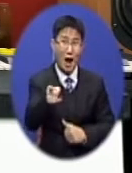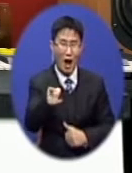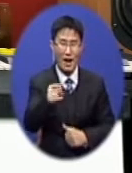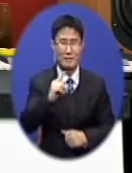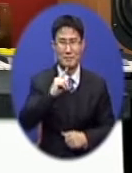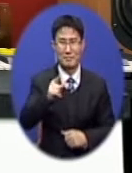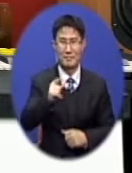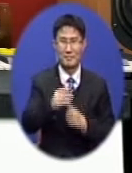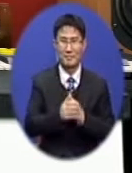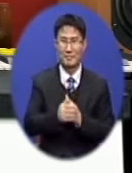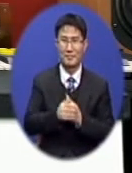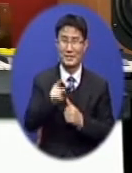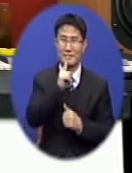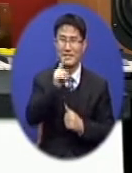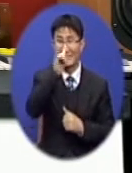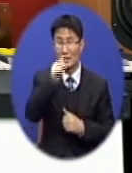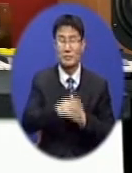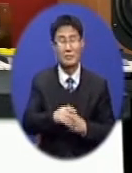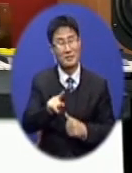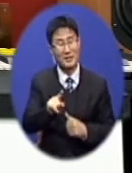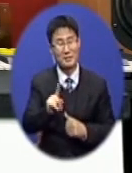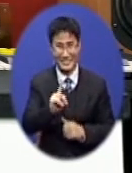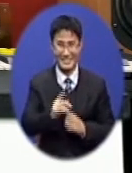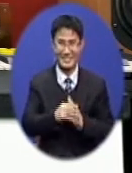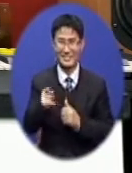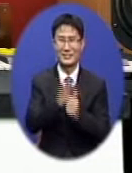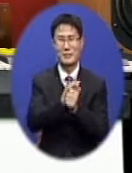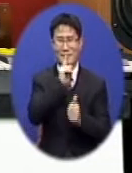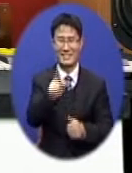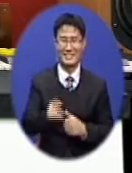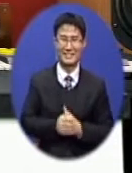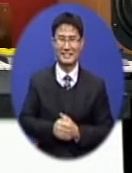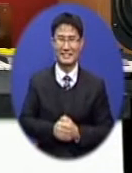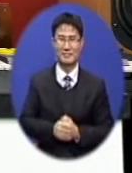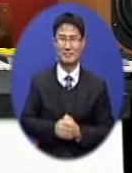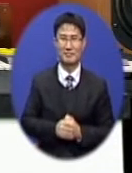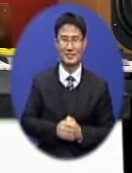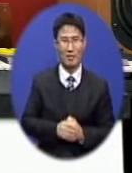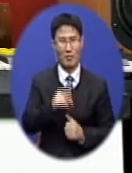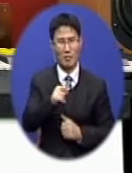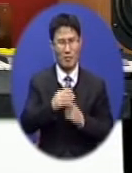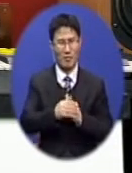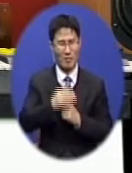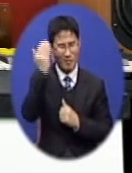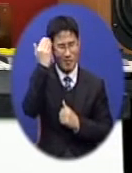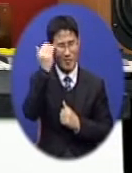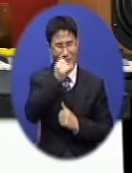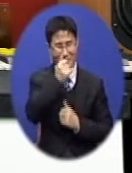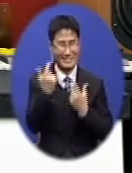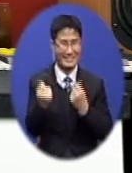알려주세요. 괜히 잘못하면 힌트. 나올 뻔했잖아요. 네, 힌트 드렸습니다. 김혜영 네. 씨가 또 이렇게 그냥 또 이렇게 재치가 또